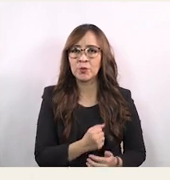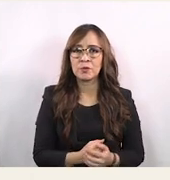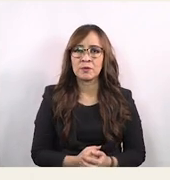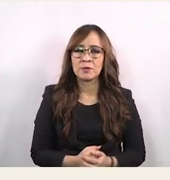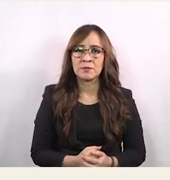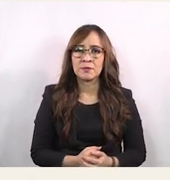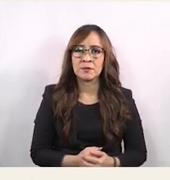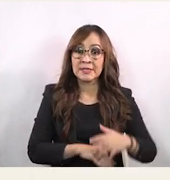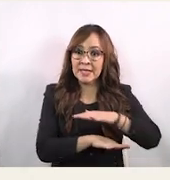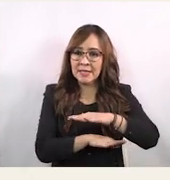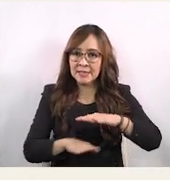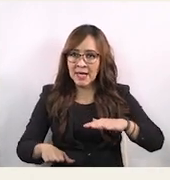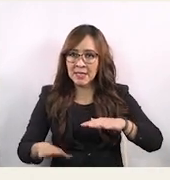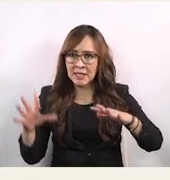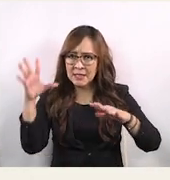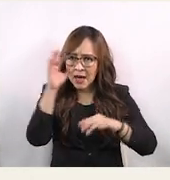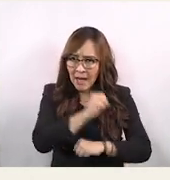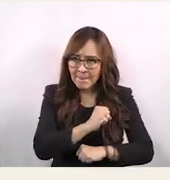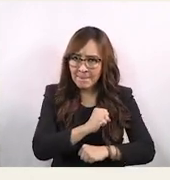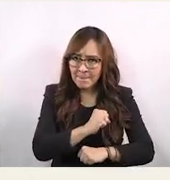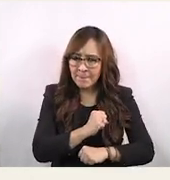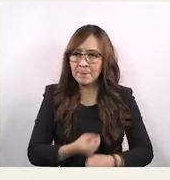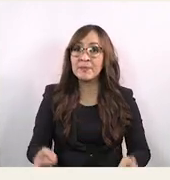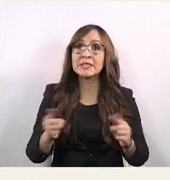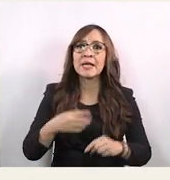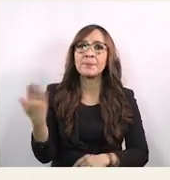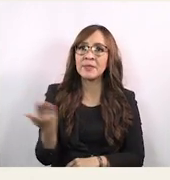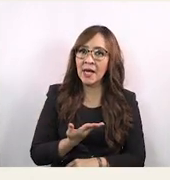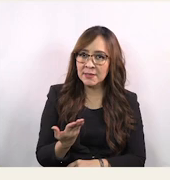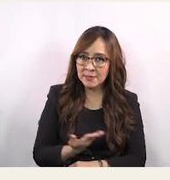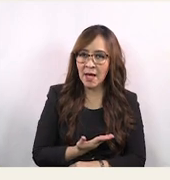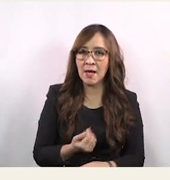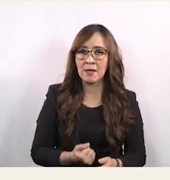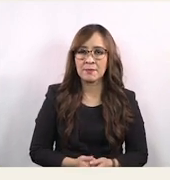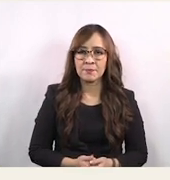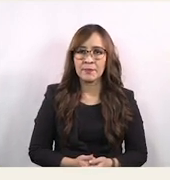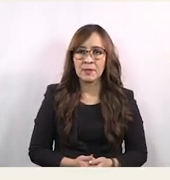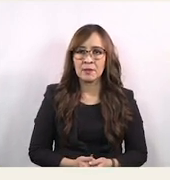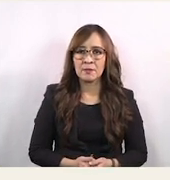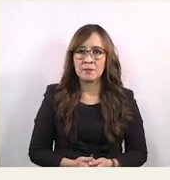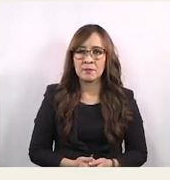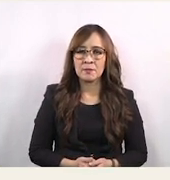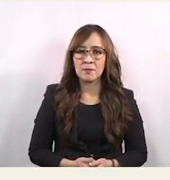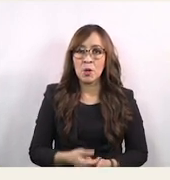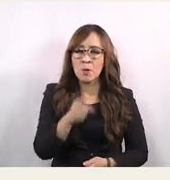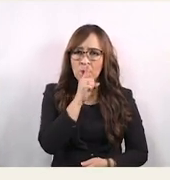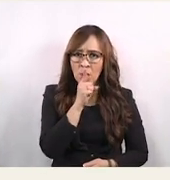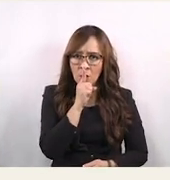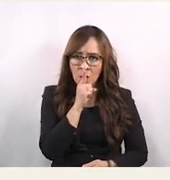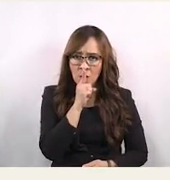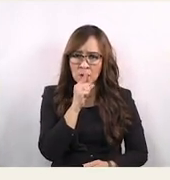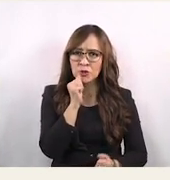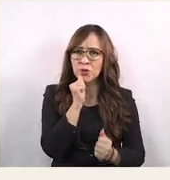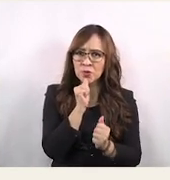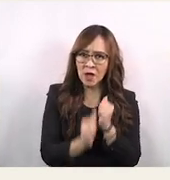sehingga standar kegelapan menjadikan normal Hai yang namanya bohong yang namanya curang yang